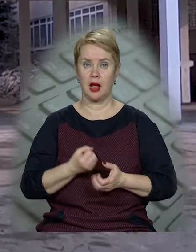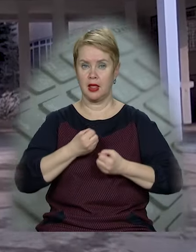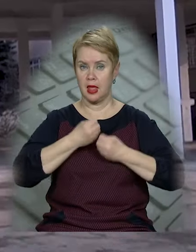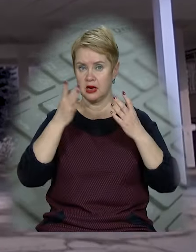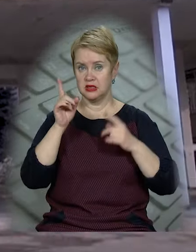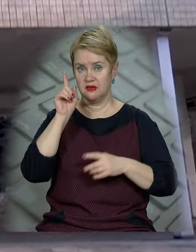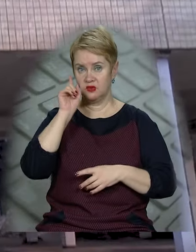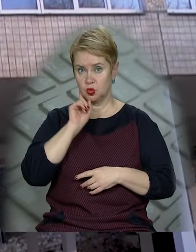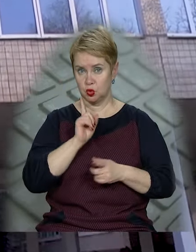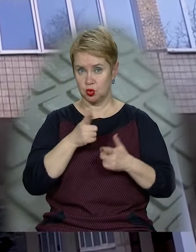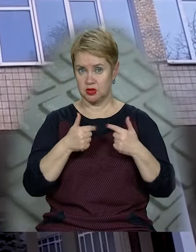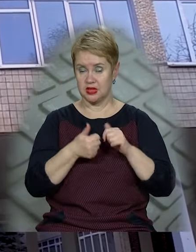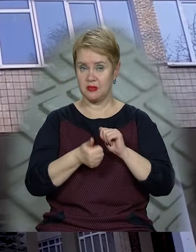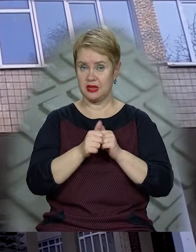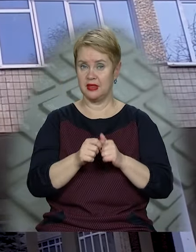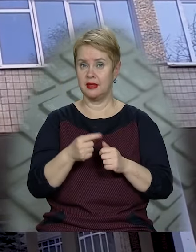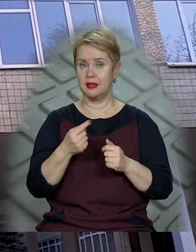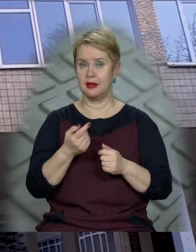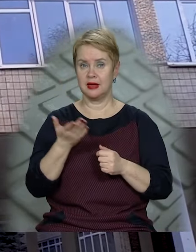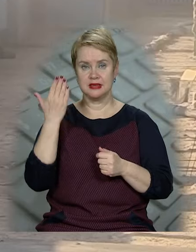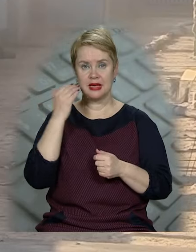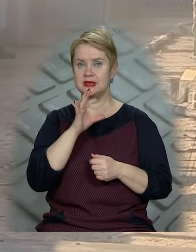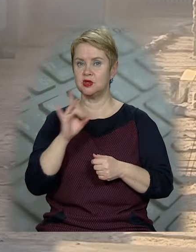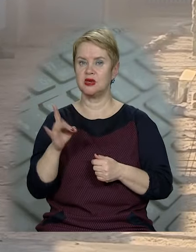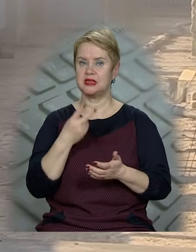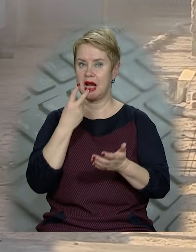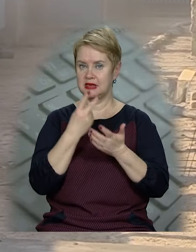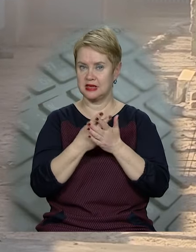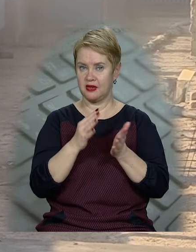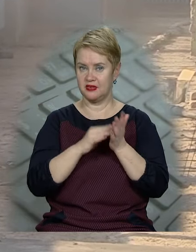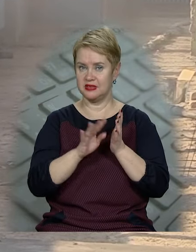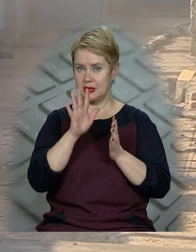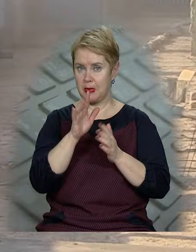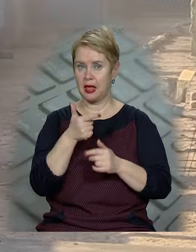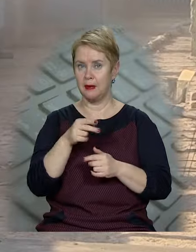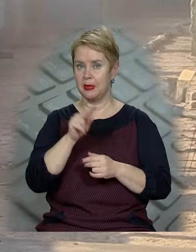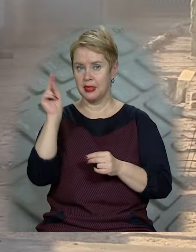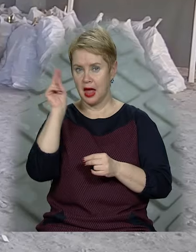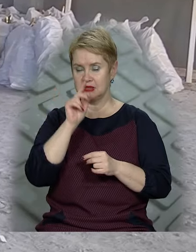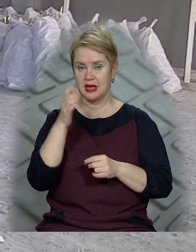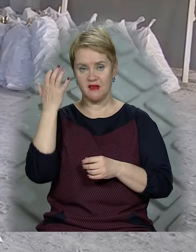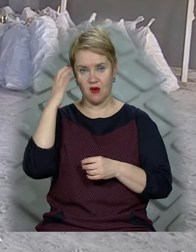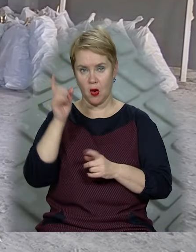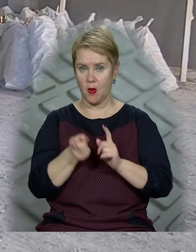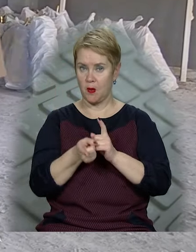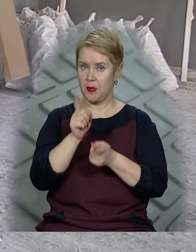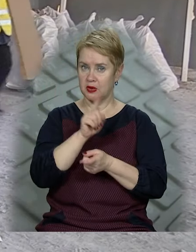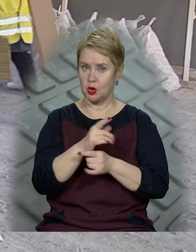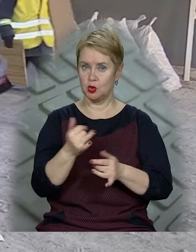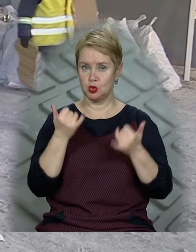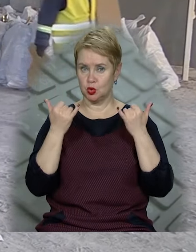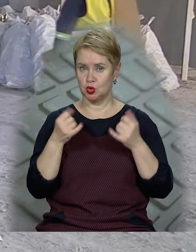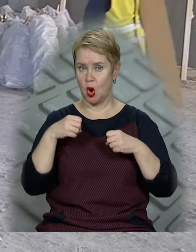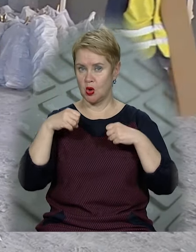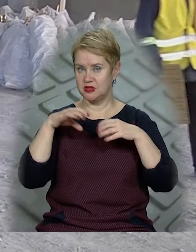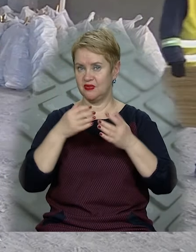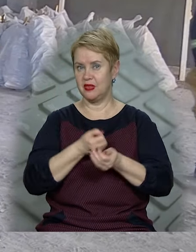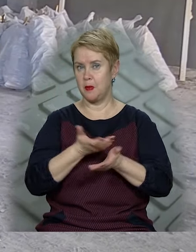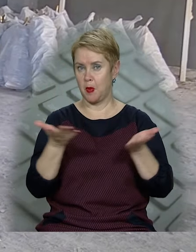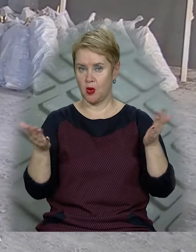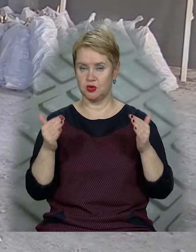та зручний заклад замість типової школи радянського зразка. 95-ту гімназію у Кривому Розі перетворюють на сучасний освітній